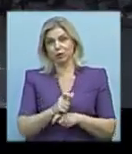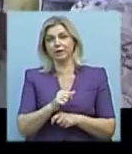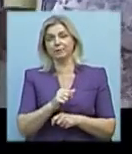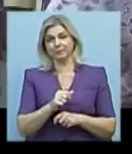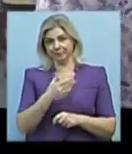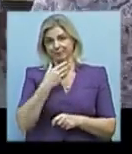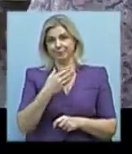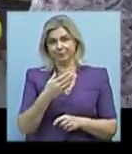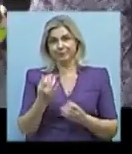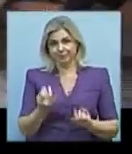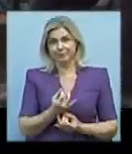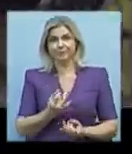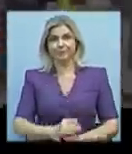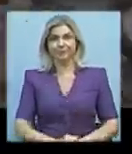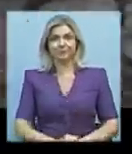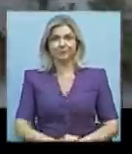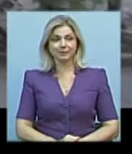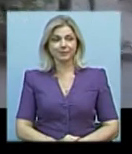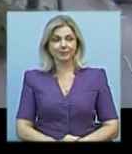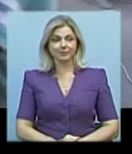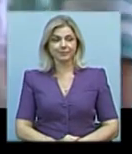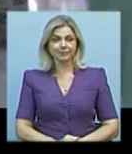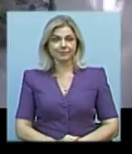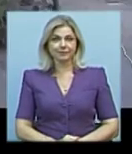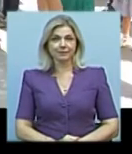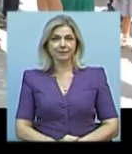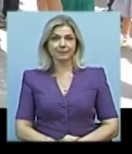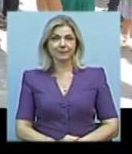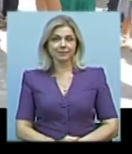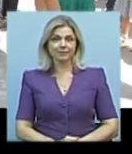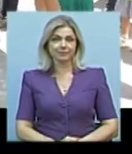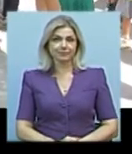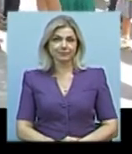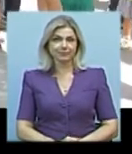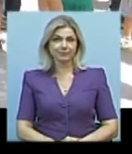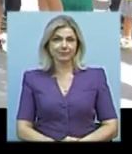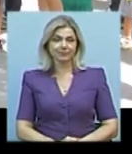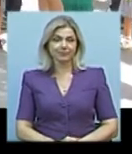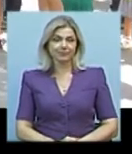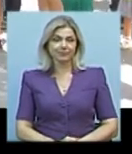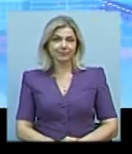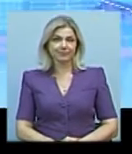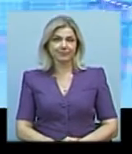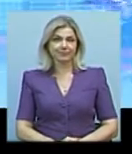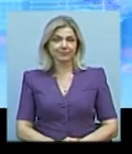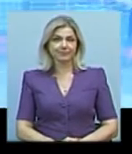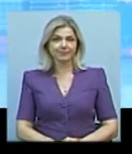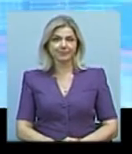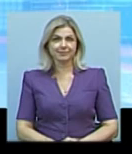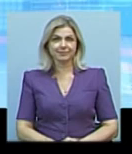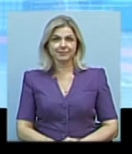собою відбувається. Олександр Гордієнко, Юлія Кускова, телевізійні новини Миколаївщини.